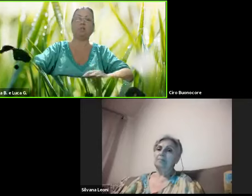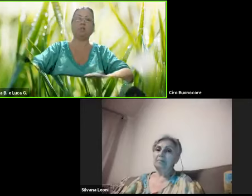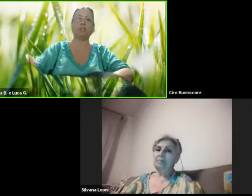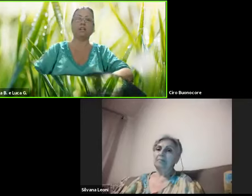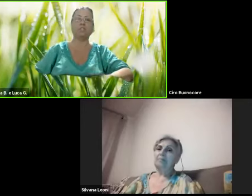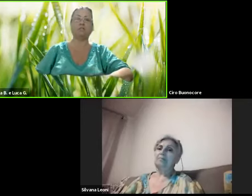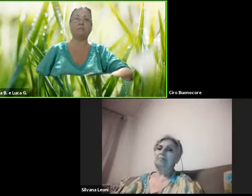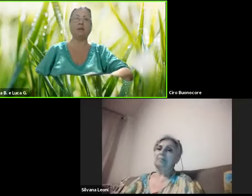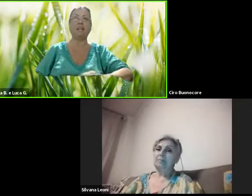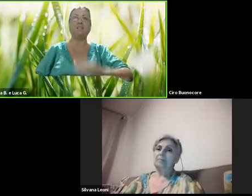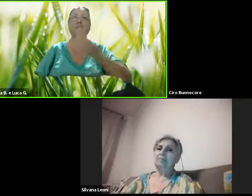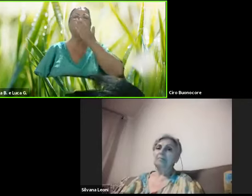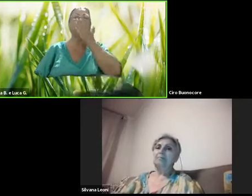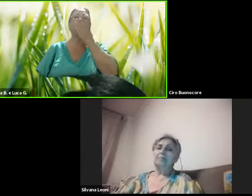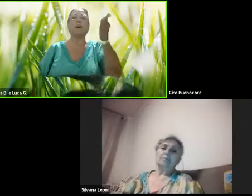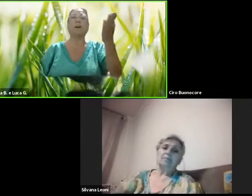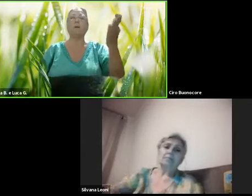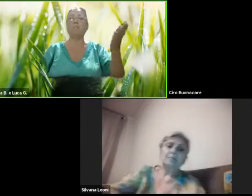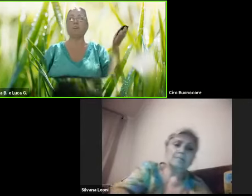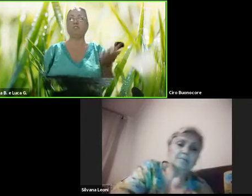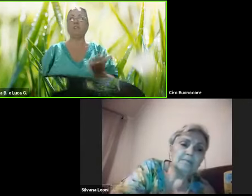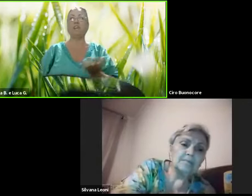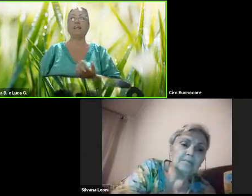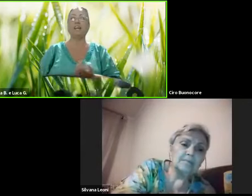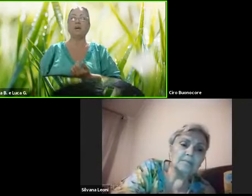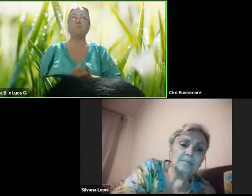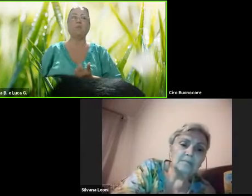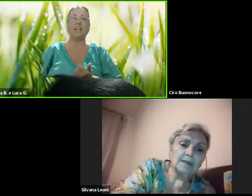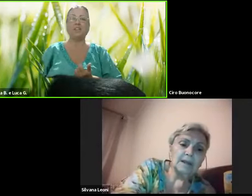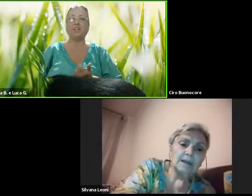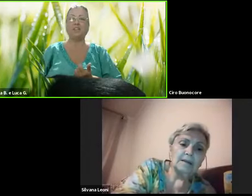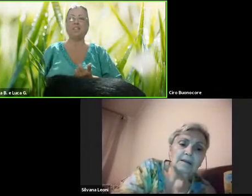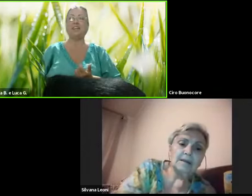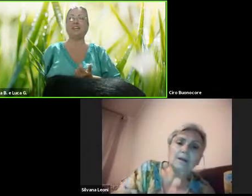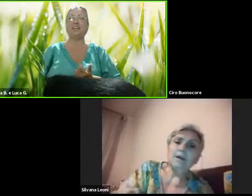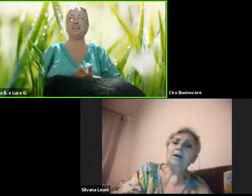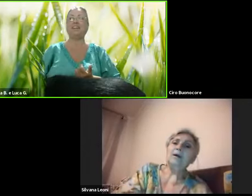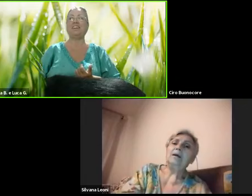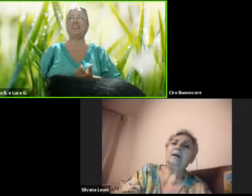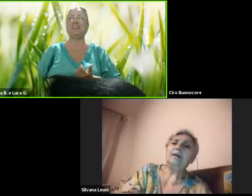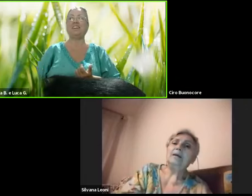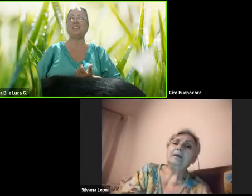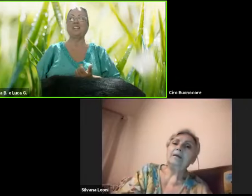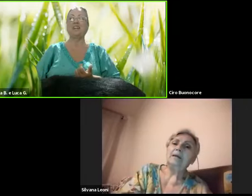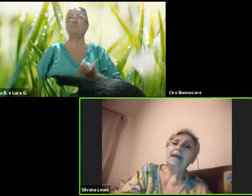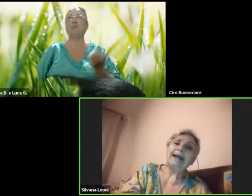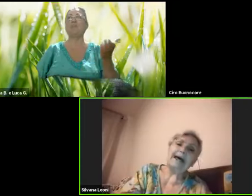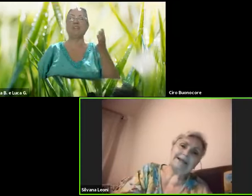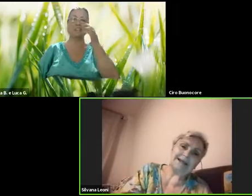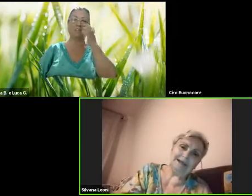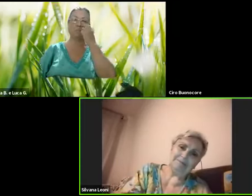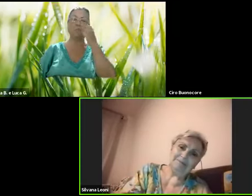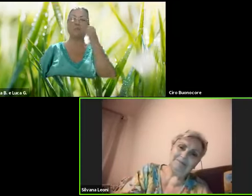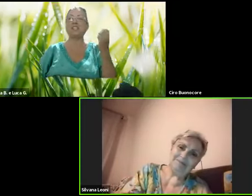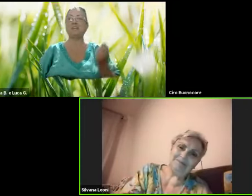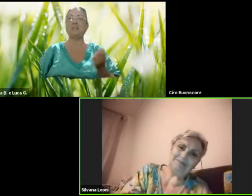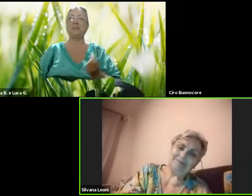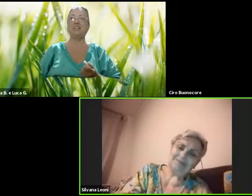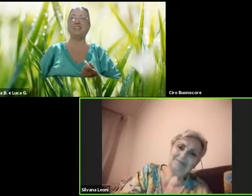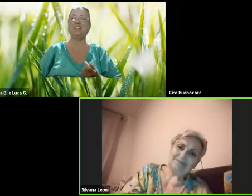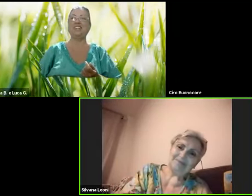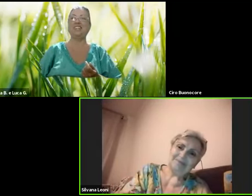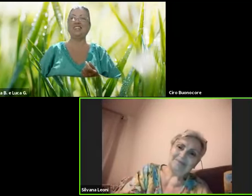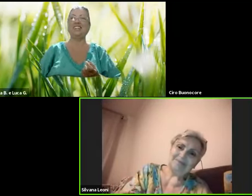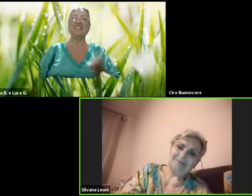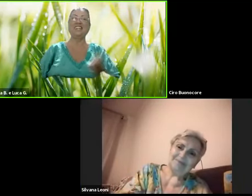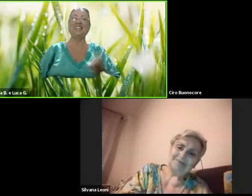e tutto il resto, va bene? Un bacione, buonanotte e buon